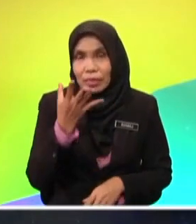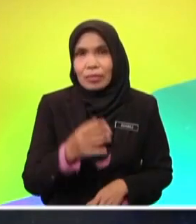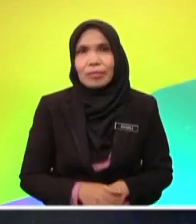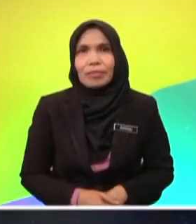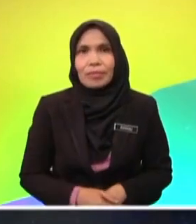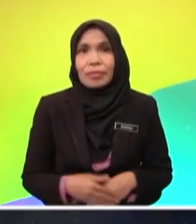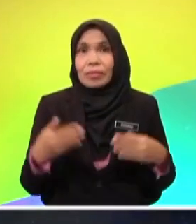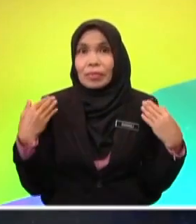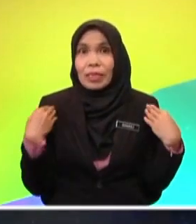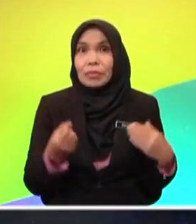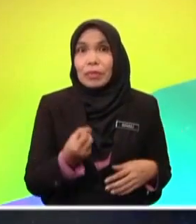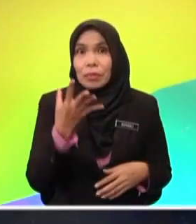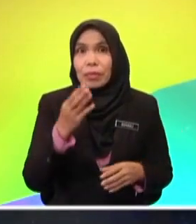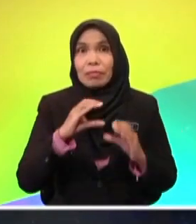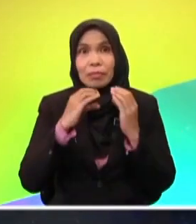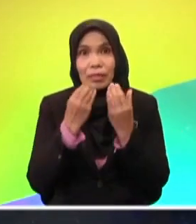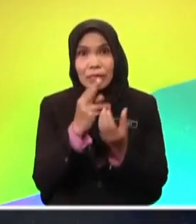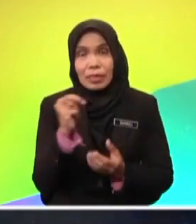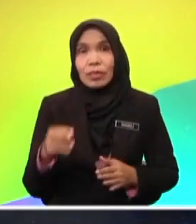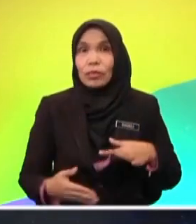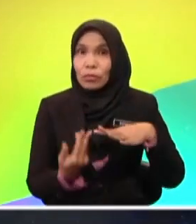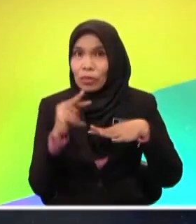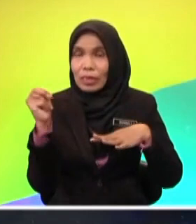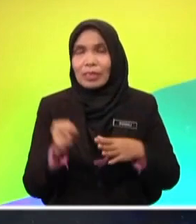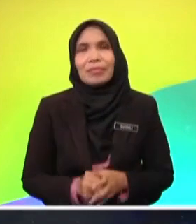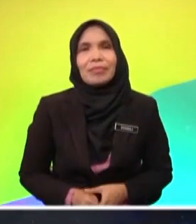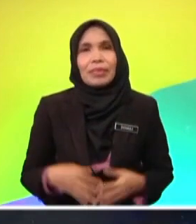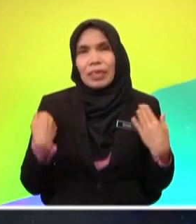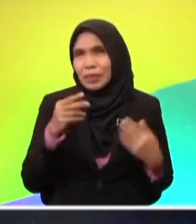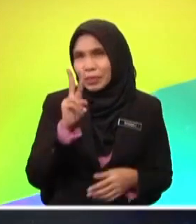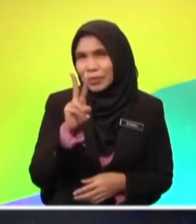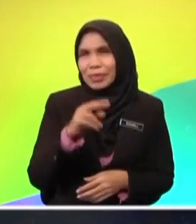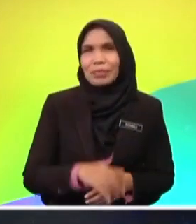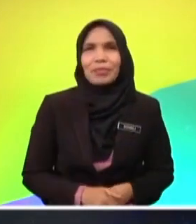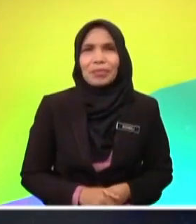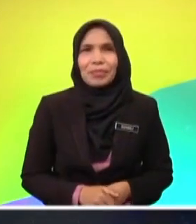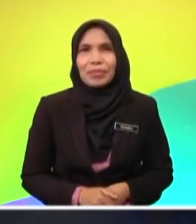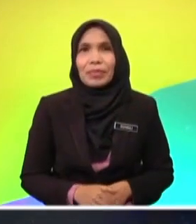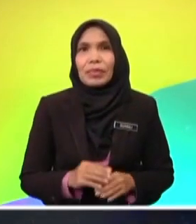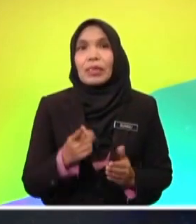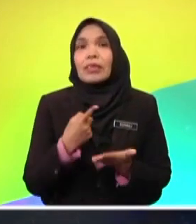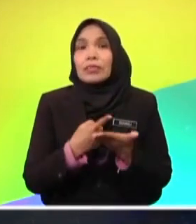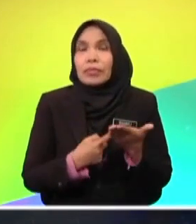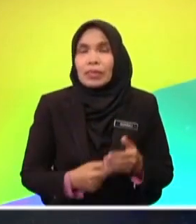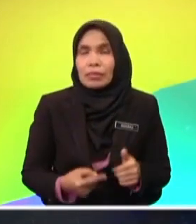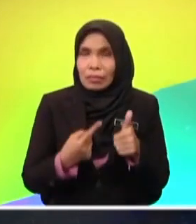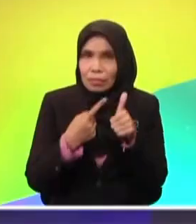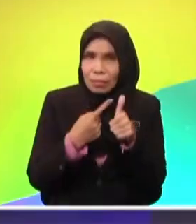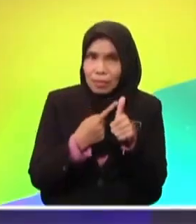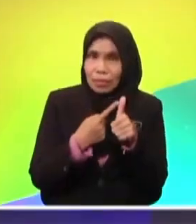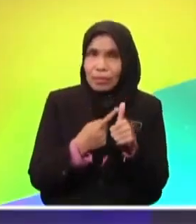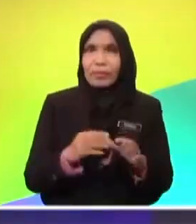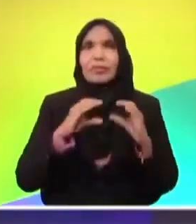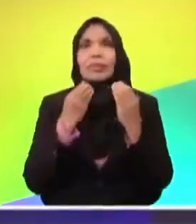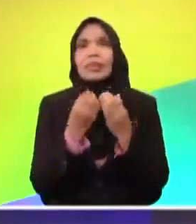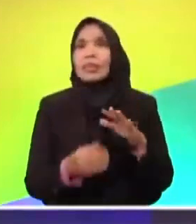dua. Bagus Kak Rina, pandai. 5 markah. Apa dia Kak Rina, kumpulan dia? Kelas tumbuhan